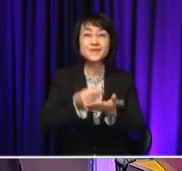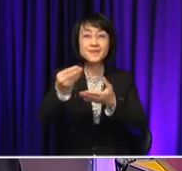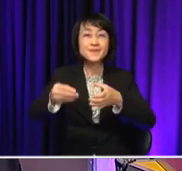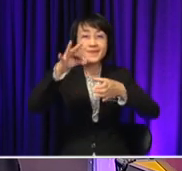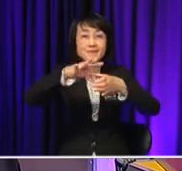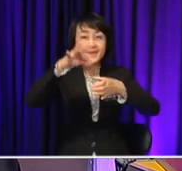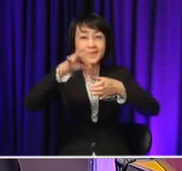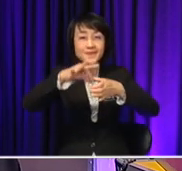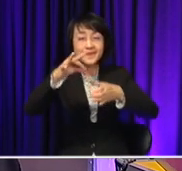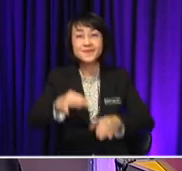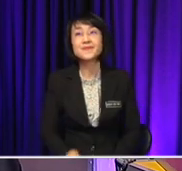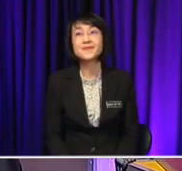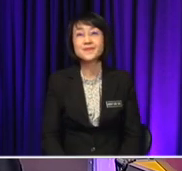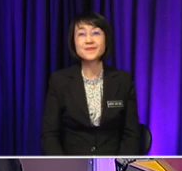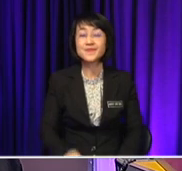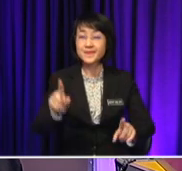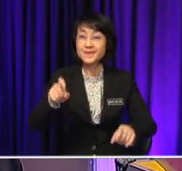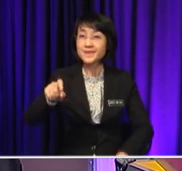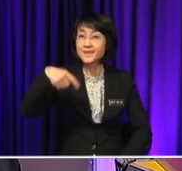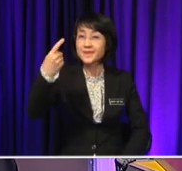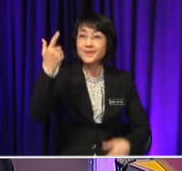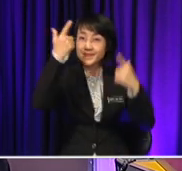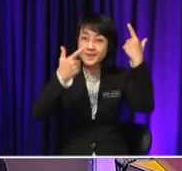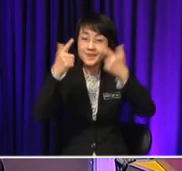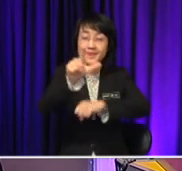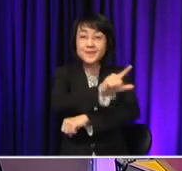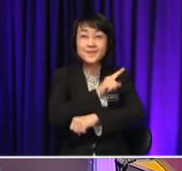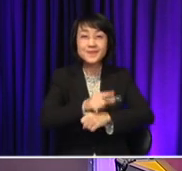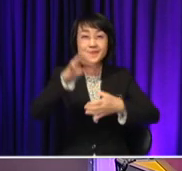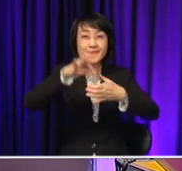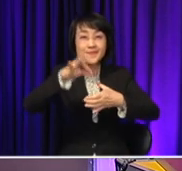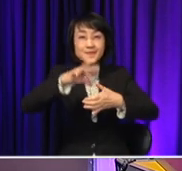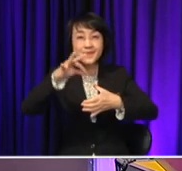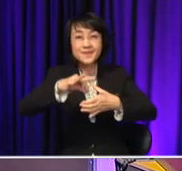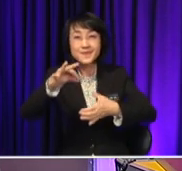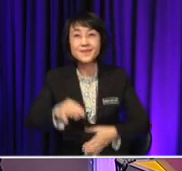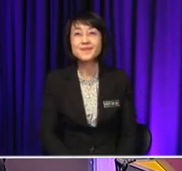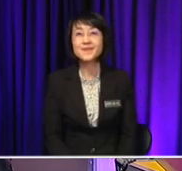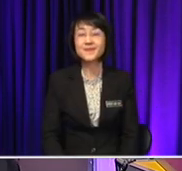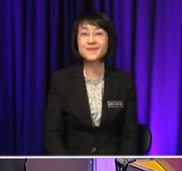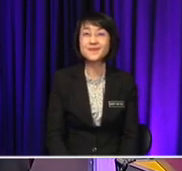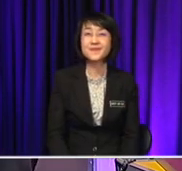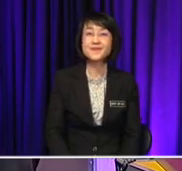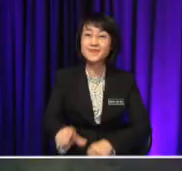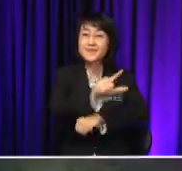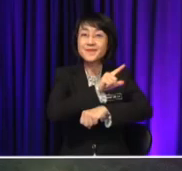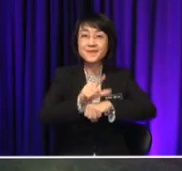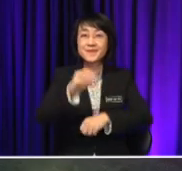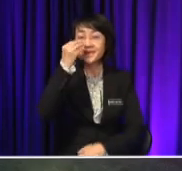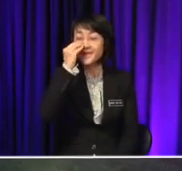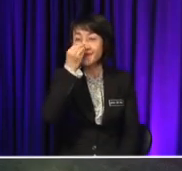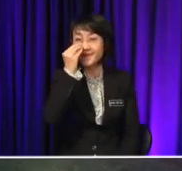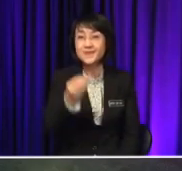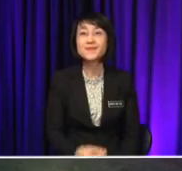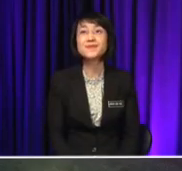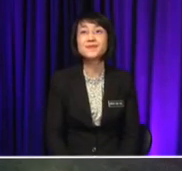kalau kita tak pergi lagi di ladang teh rebah di ladang strawberry oke hantu itu besi yang berlaku oke